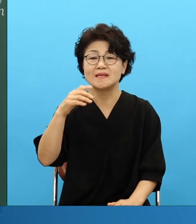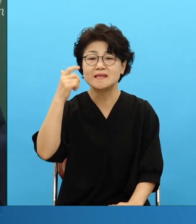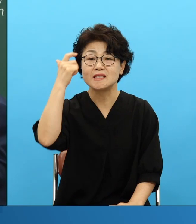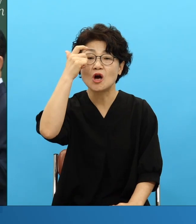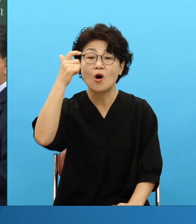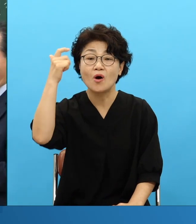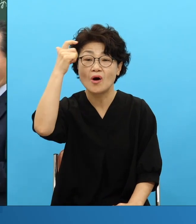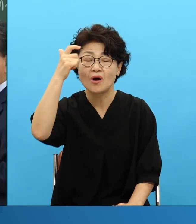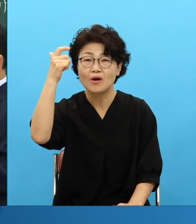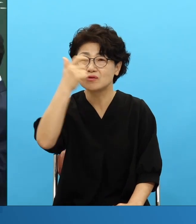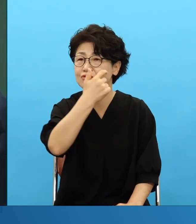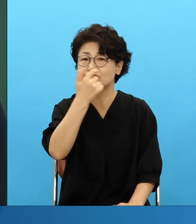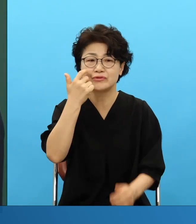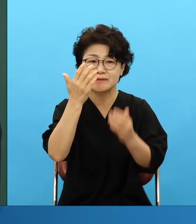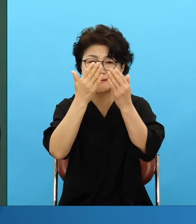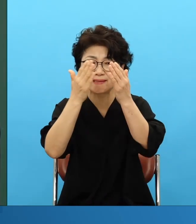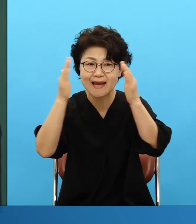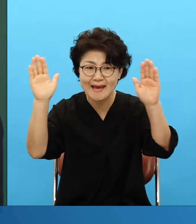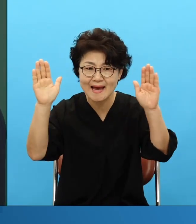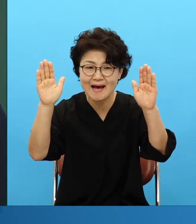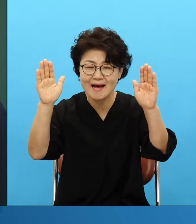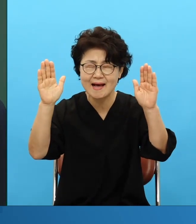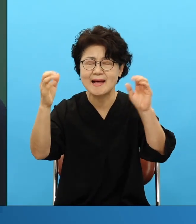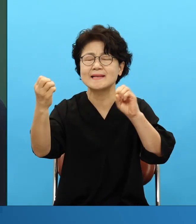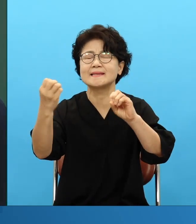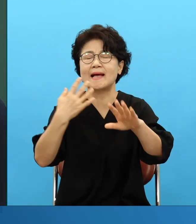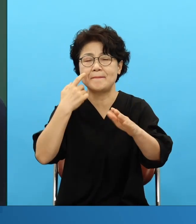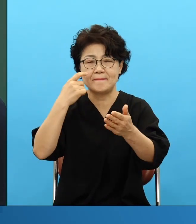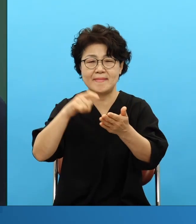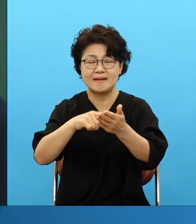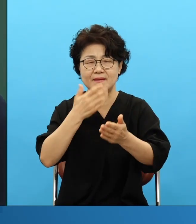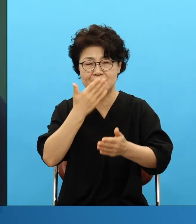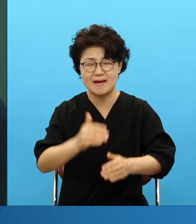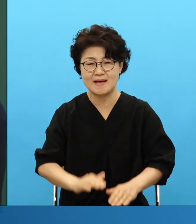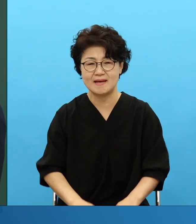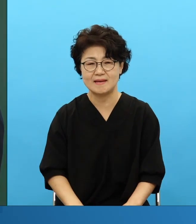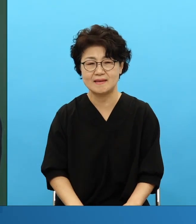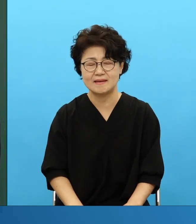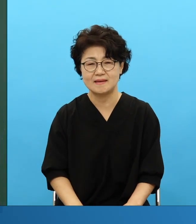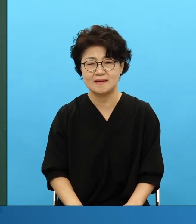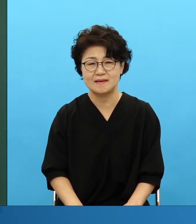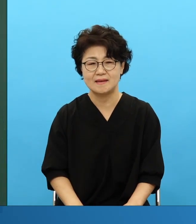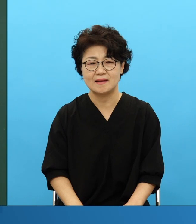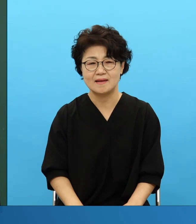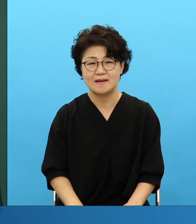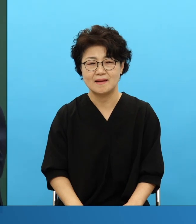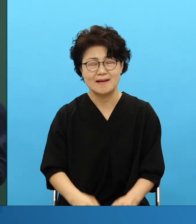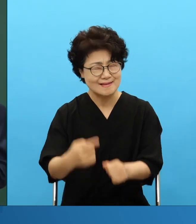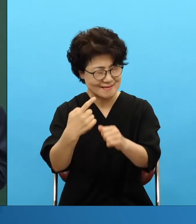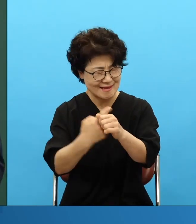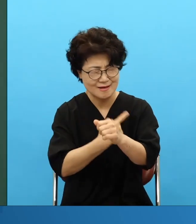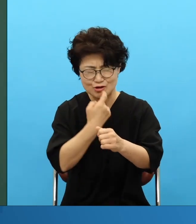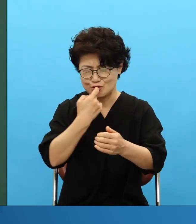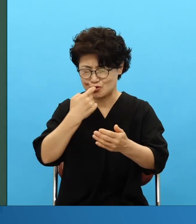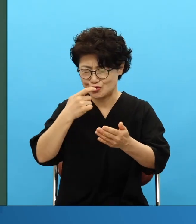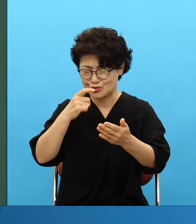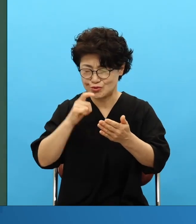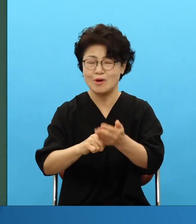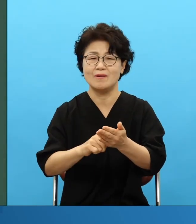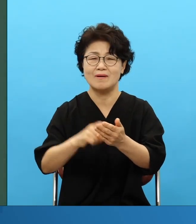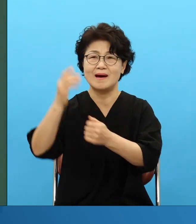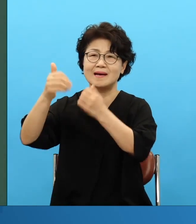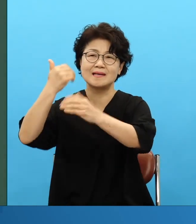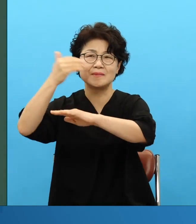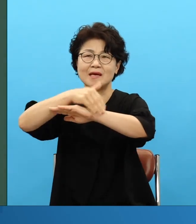able to see this change, be able to give that spiritual answer. 그러면 쉽게 하나님 계획이 딱 보이는 거죠. Then easily you will see God's